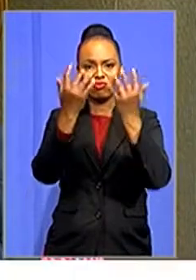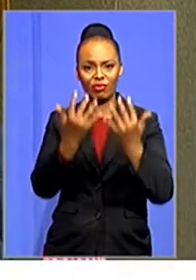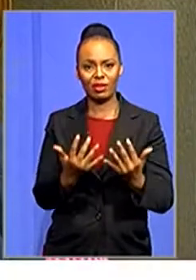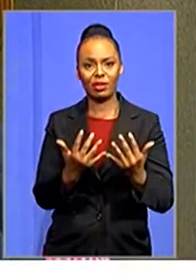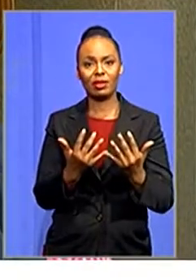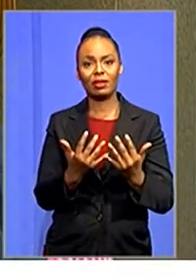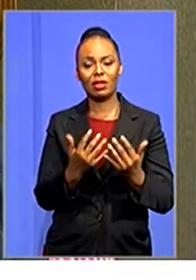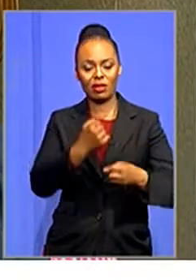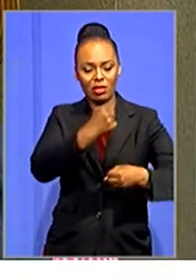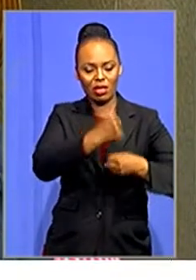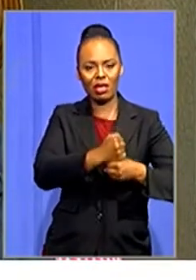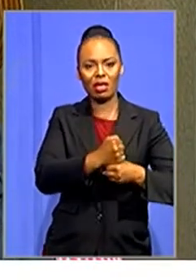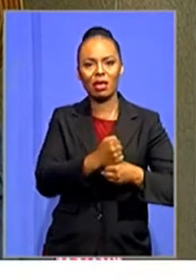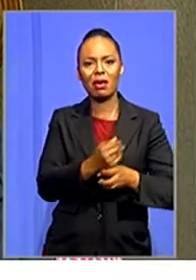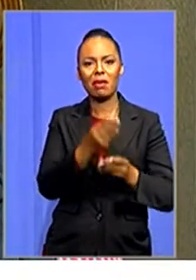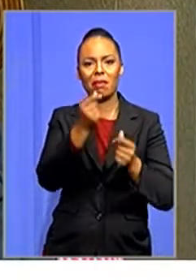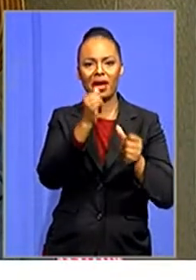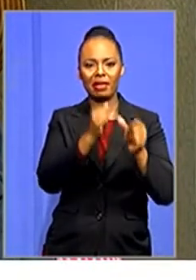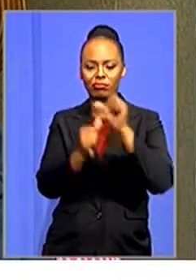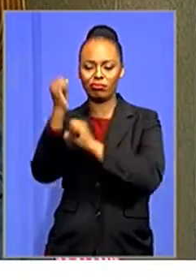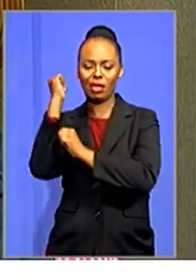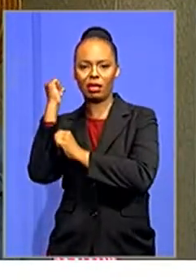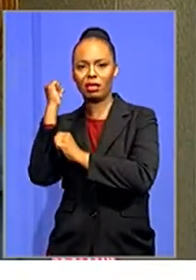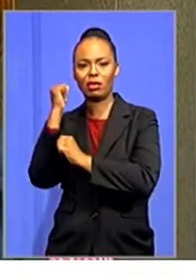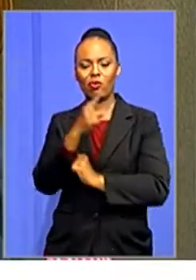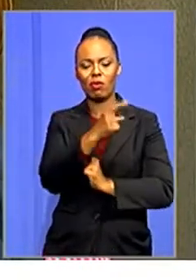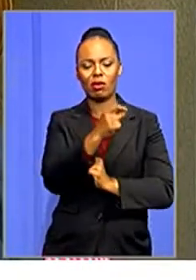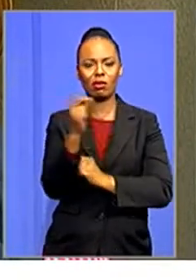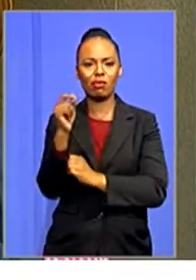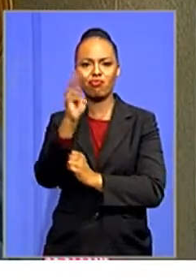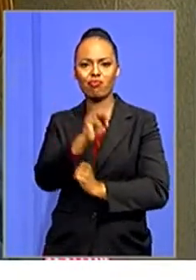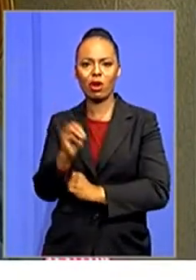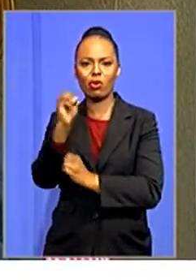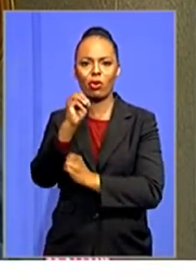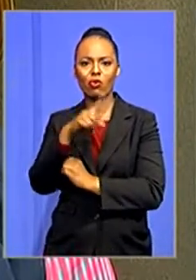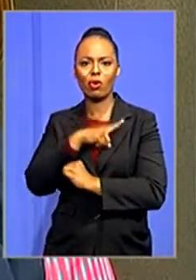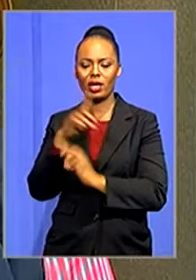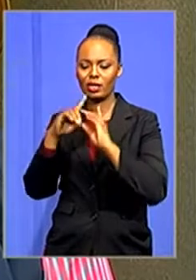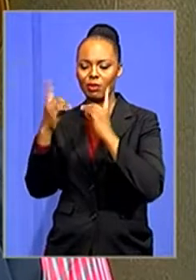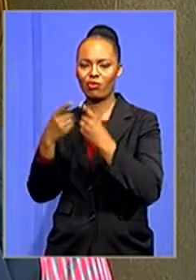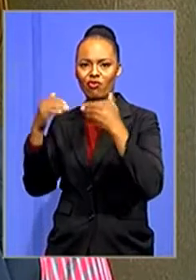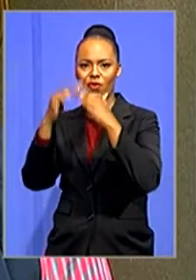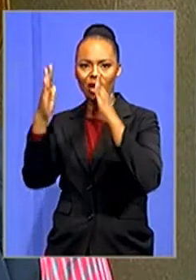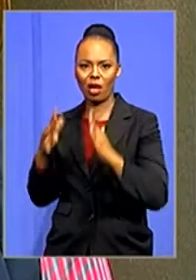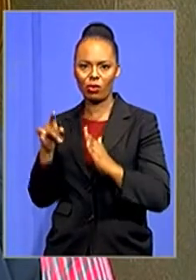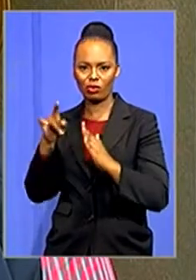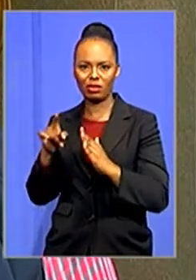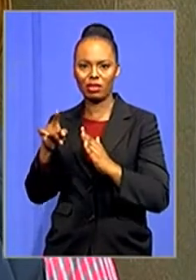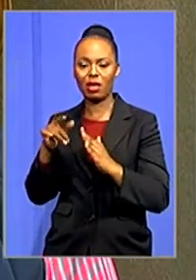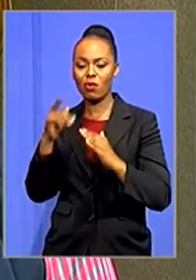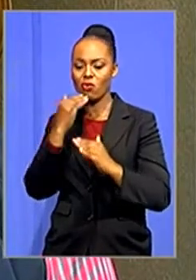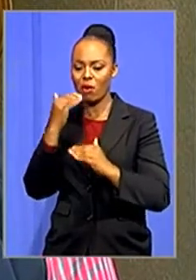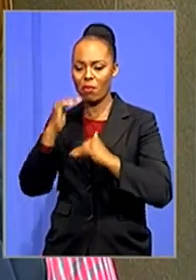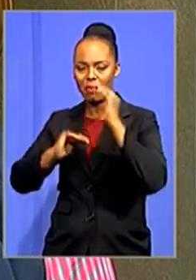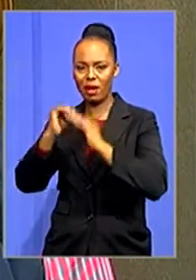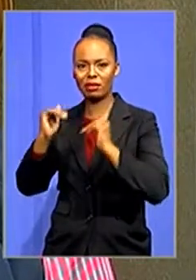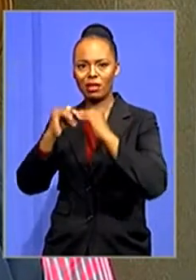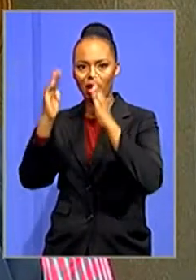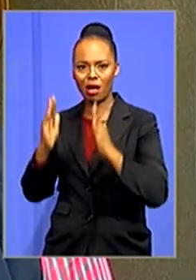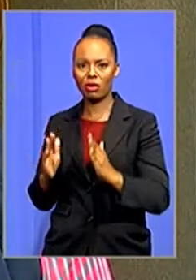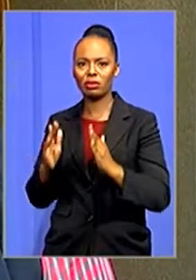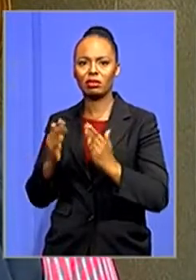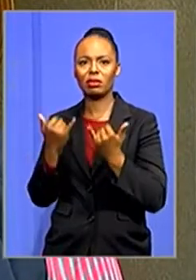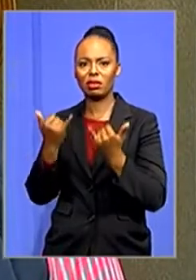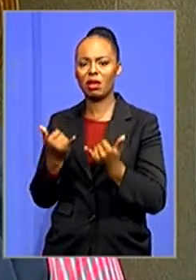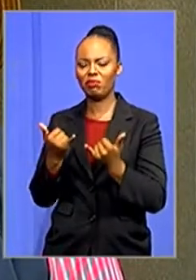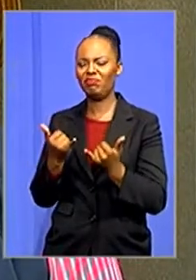morago le la 100 million mo e leng gore matsapa one gore lefapha la rona la matlo la kago ya matlo le ne le sa kgona go